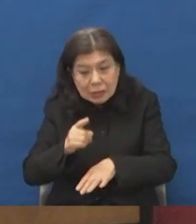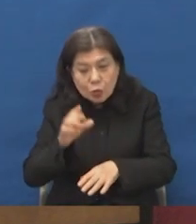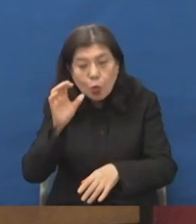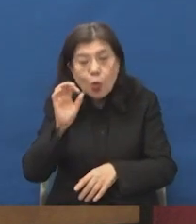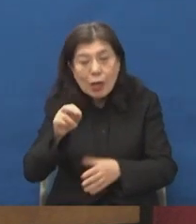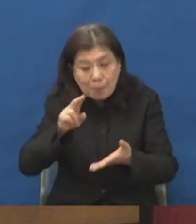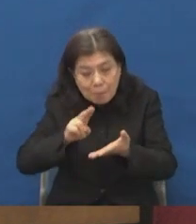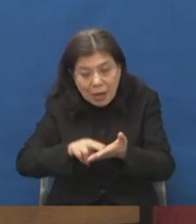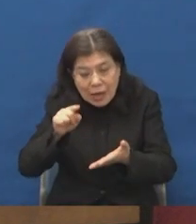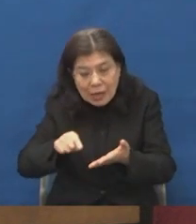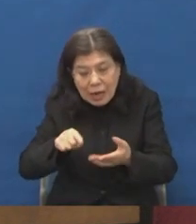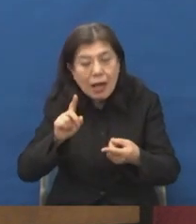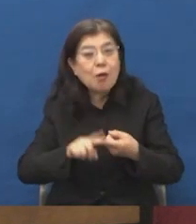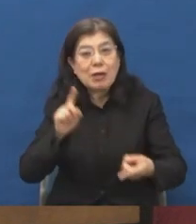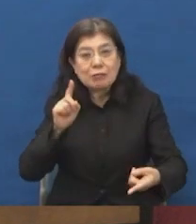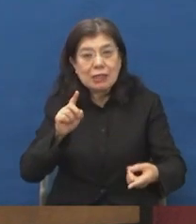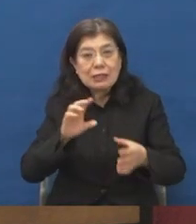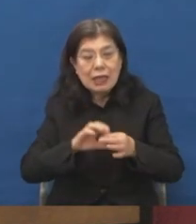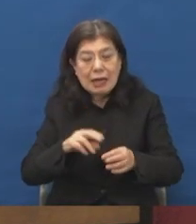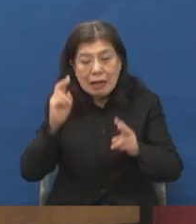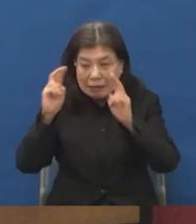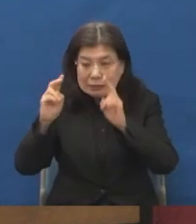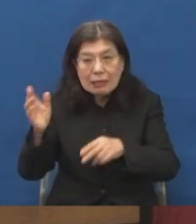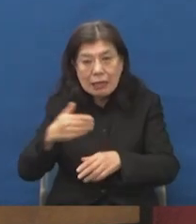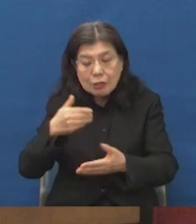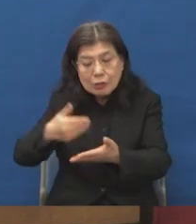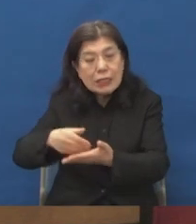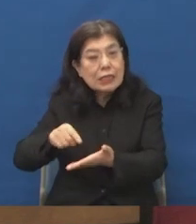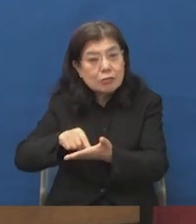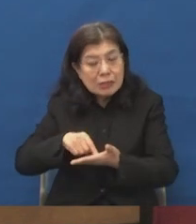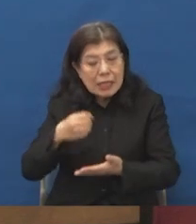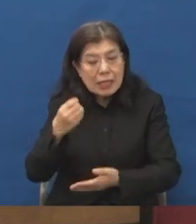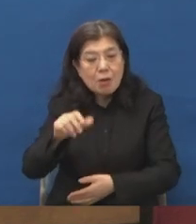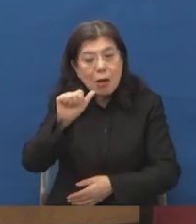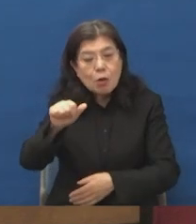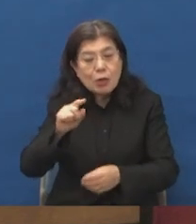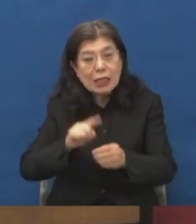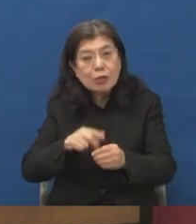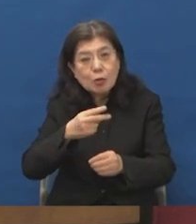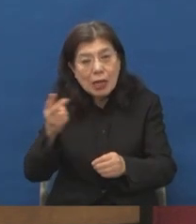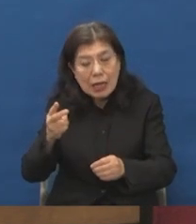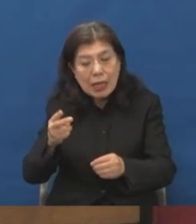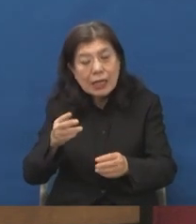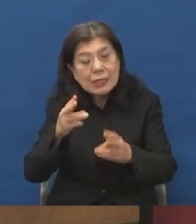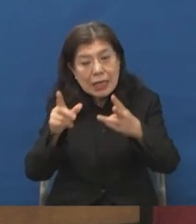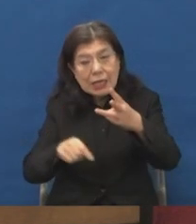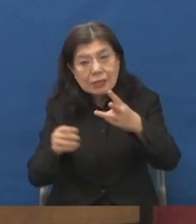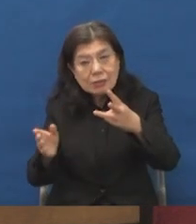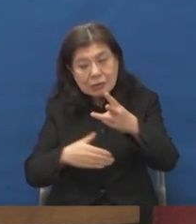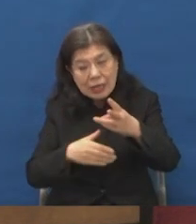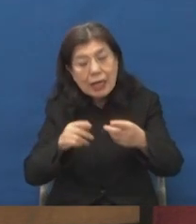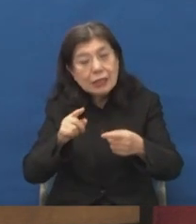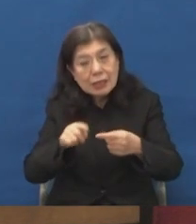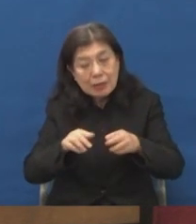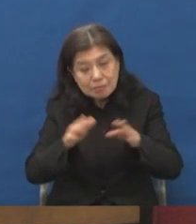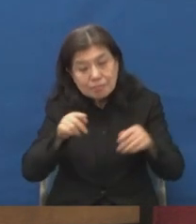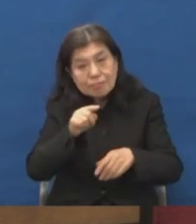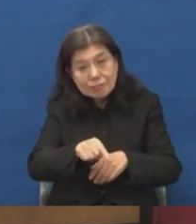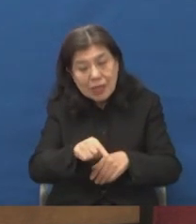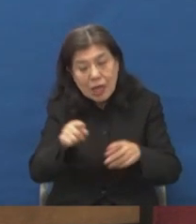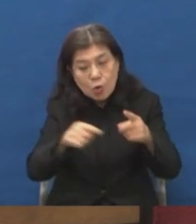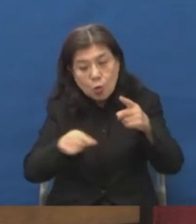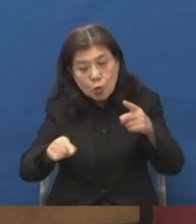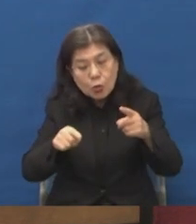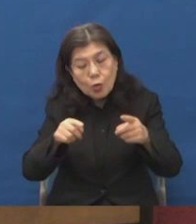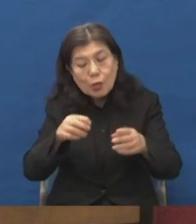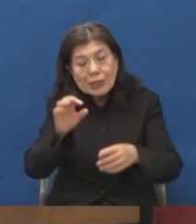ため、請負人からの請求により、令和5年3月から適用する公共工事設計労務単価等に基づき、積算